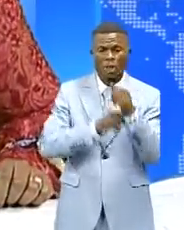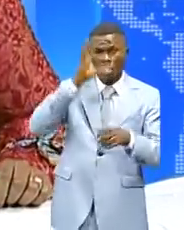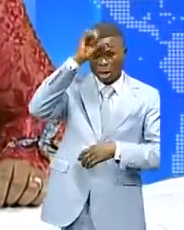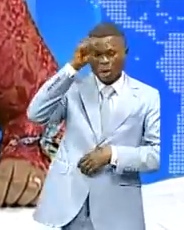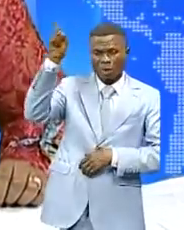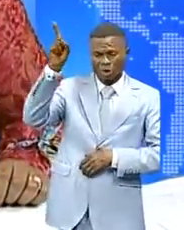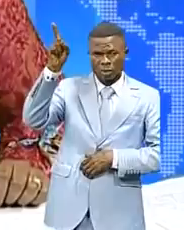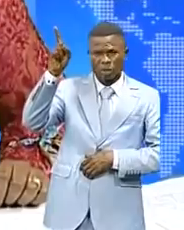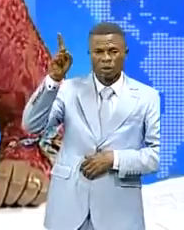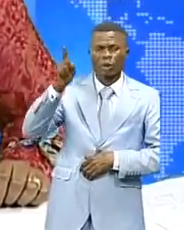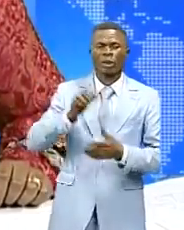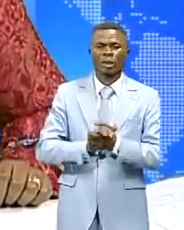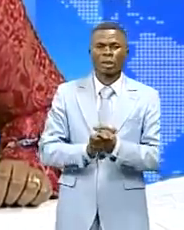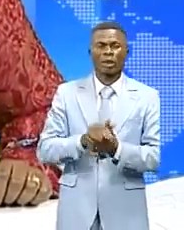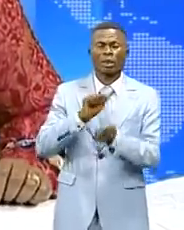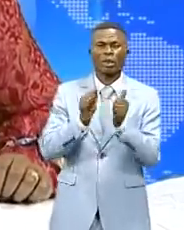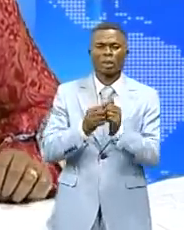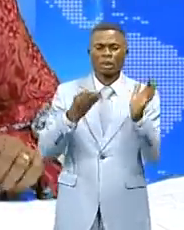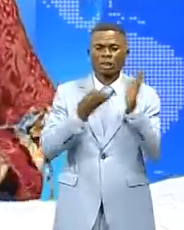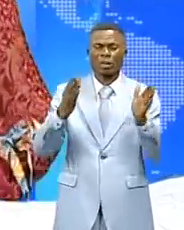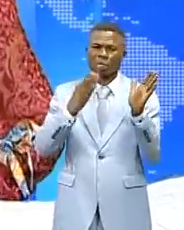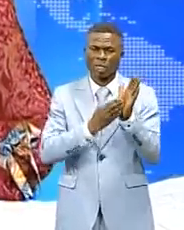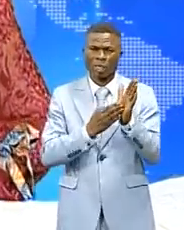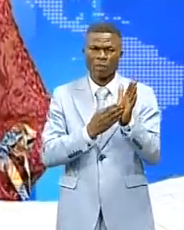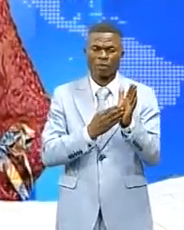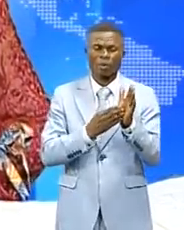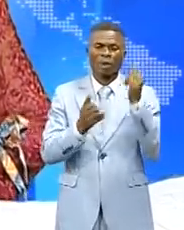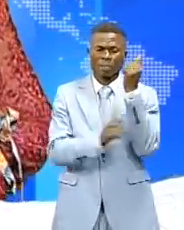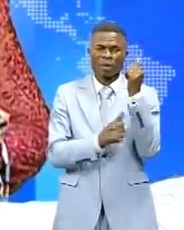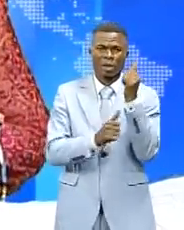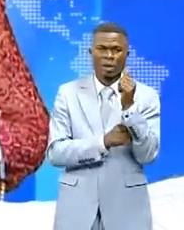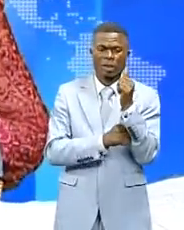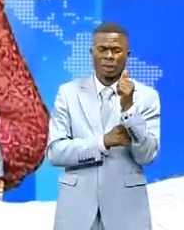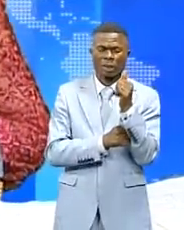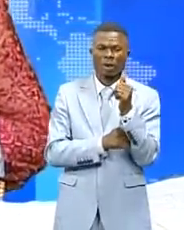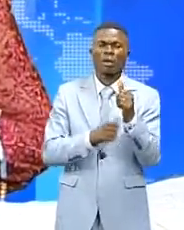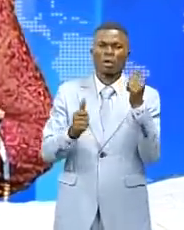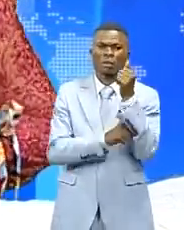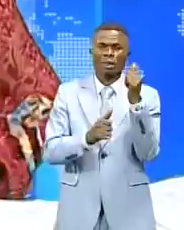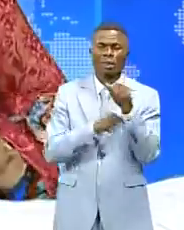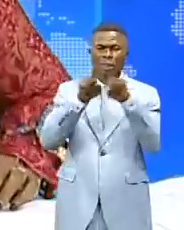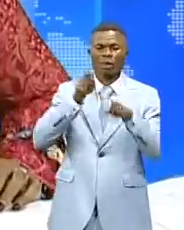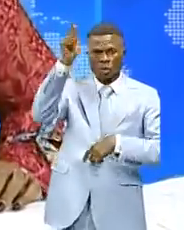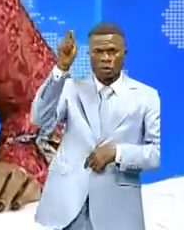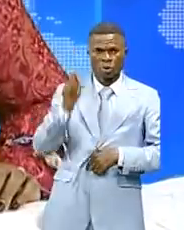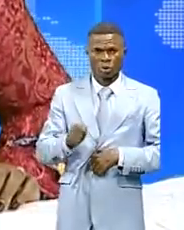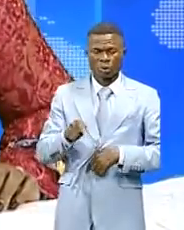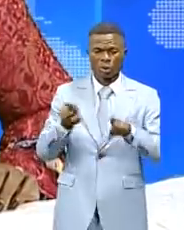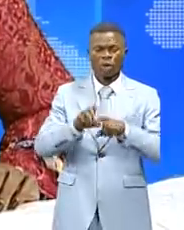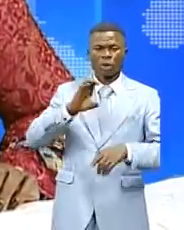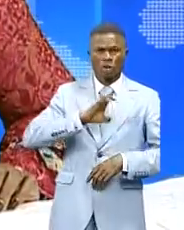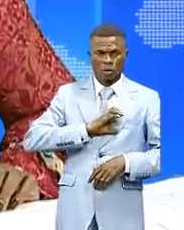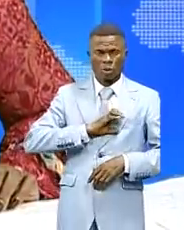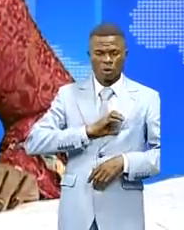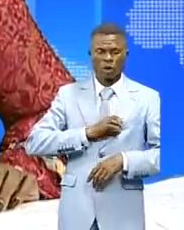de ndolo cadets 79 personnes des militants des personnes démunies terre comme des policiers sont